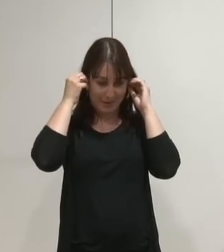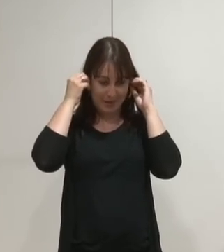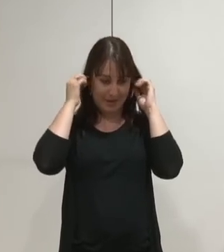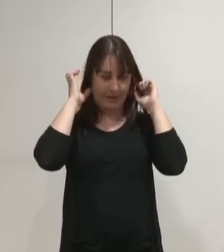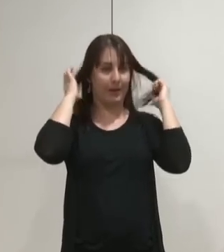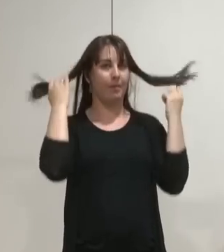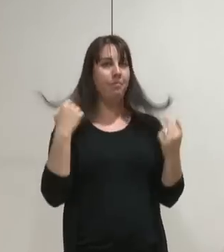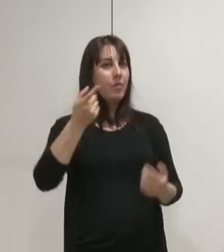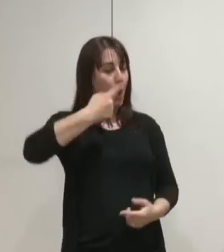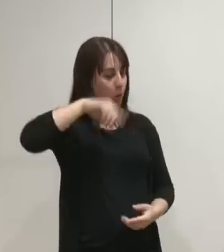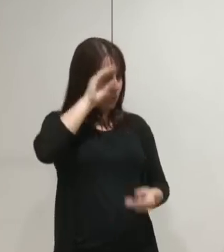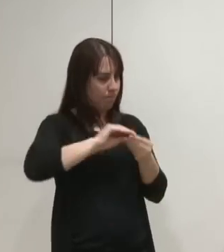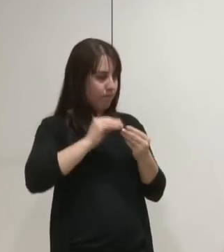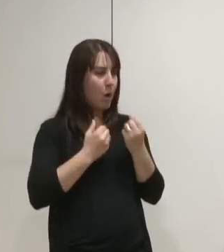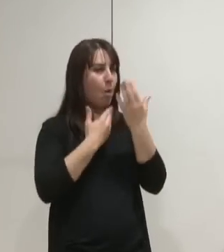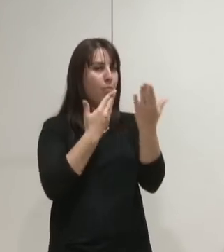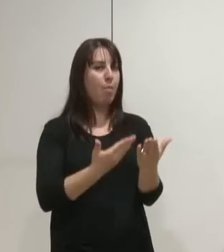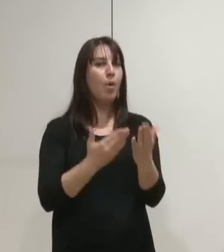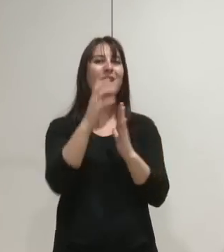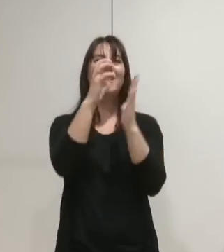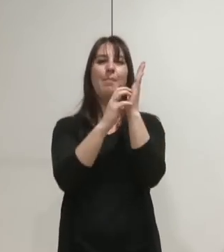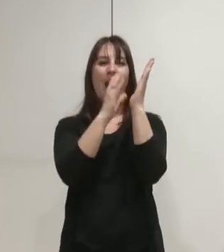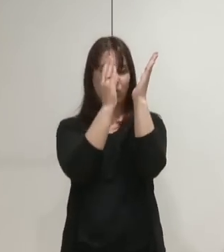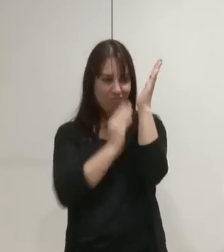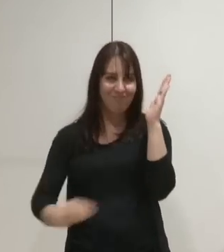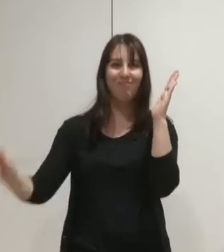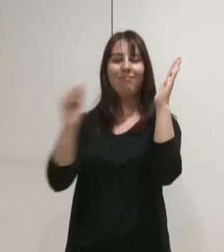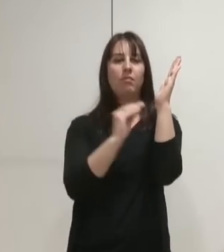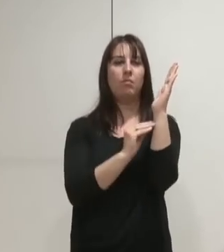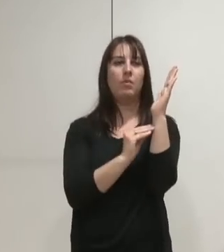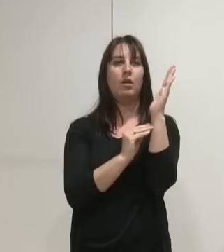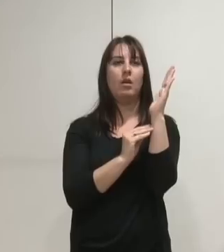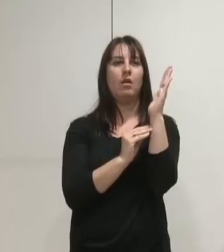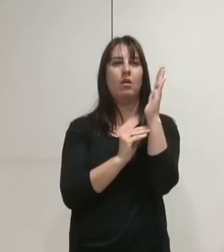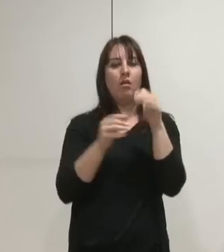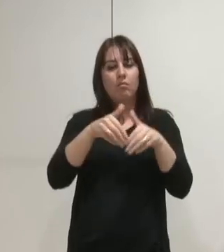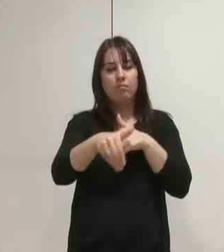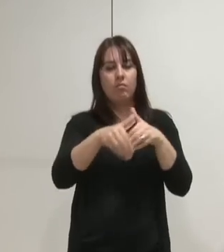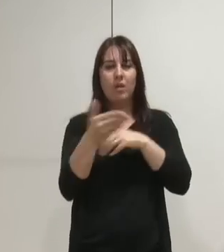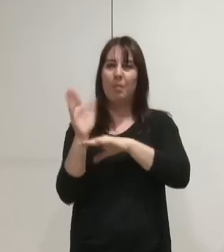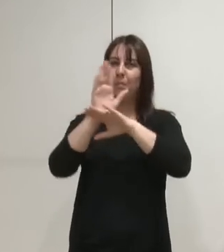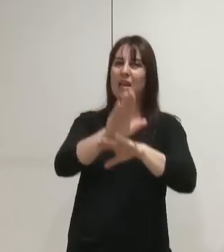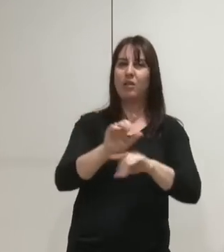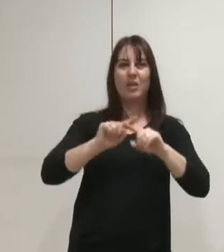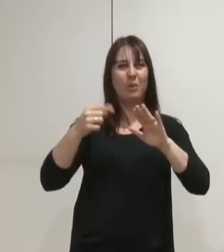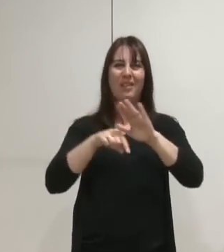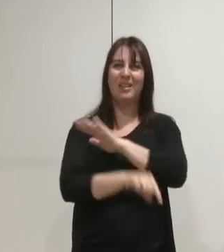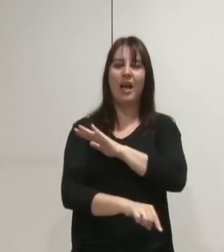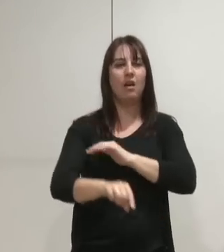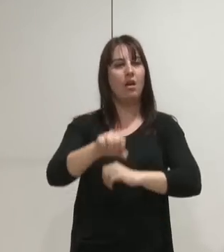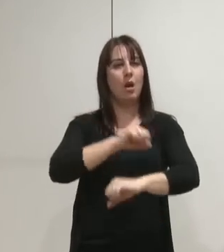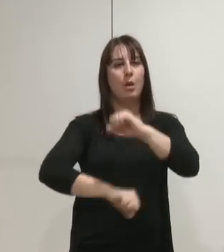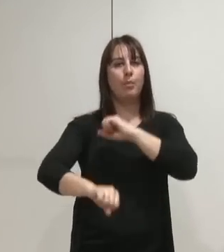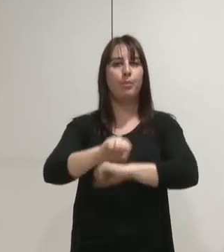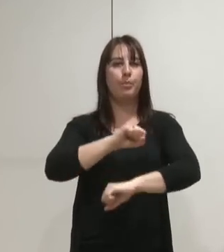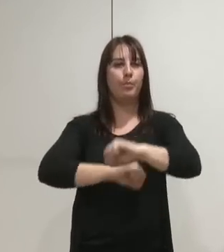nous demandons et donc nous proposons qu'il soit inscrit dans la délibération qu'il y aura une présentation détaillé des prises en charge